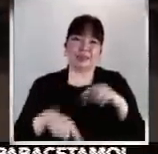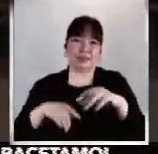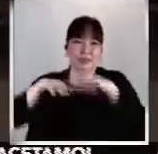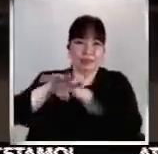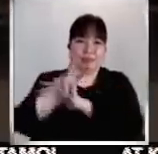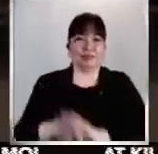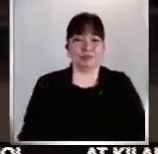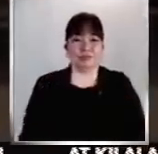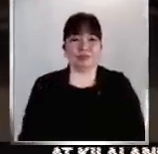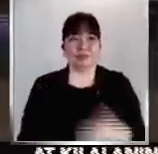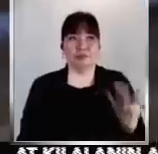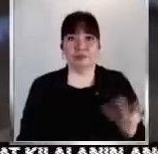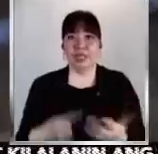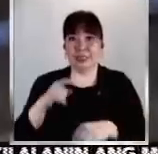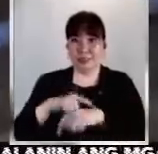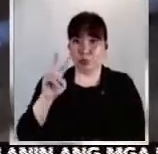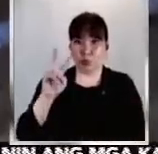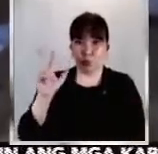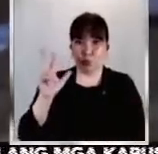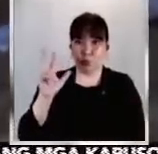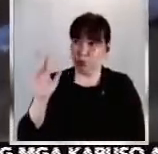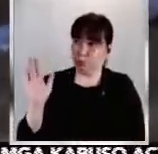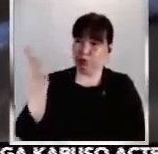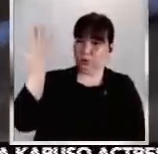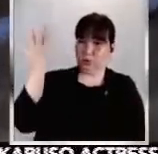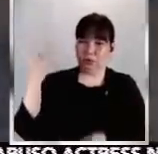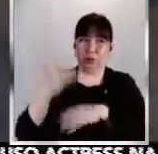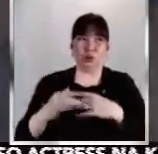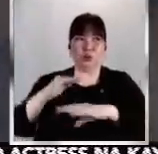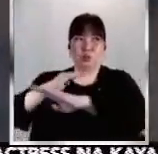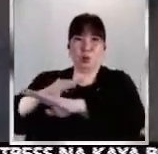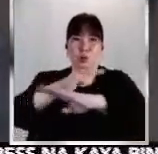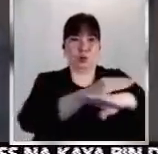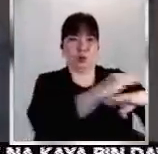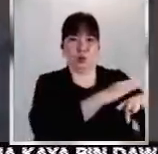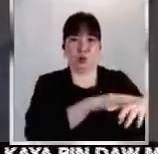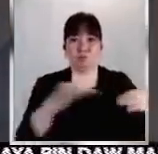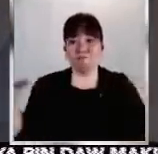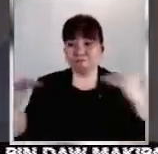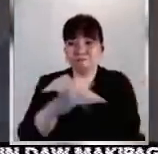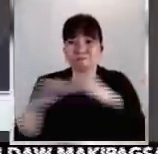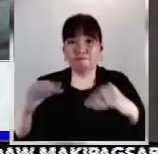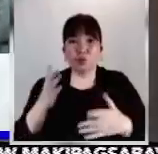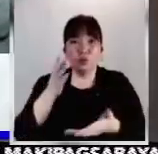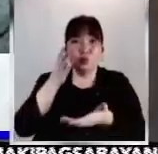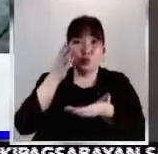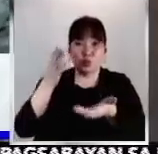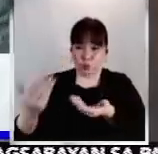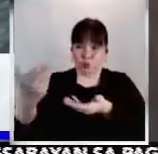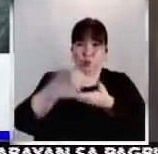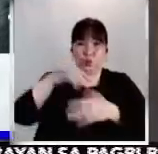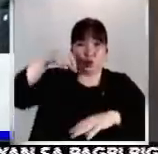Alas 2:30 pa lang ng madaling araw, sinarhan at binarikadahan na ng mga pulis ang ilang mga kalsada patungong Quiapo Church. Wala